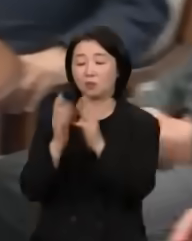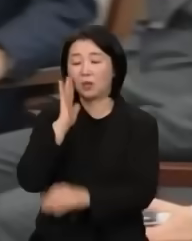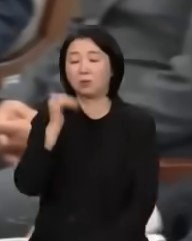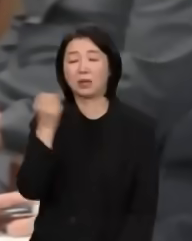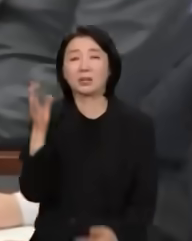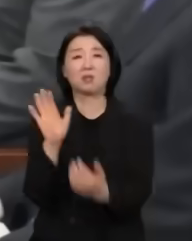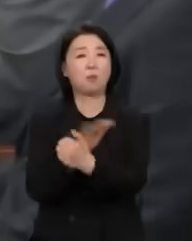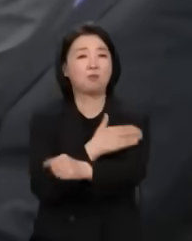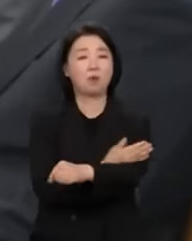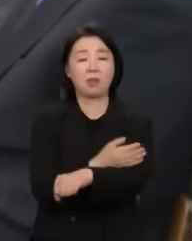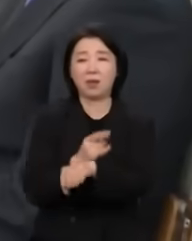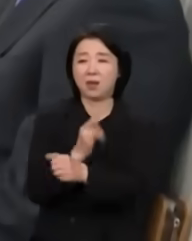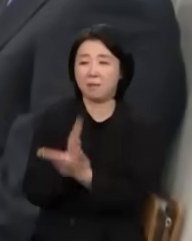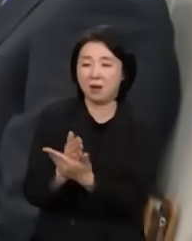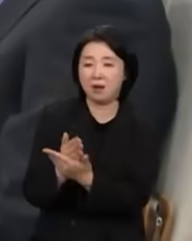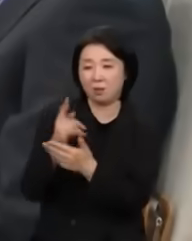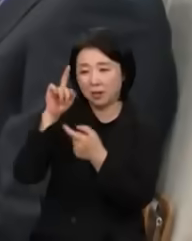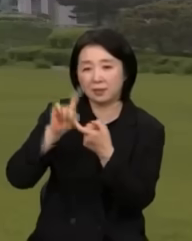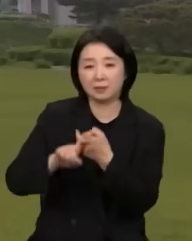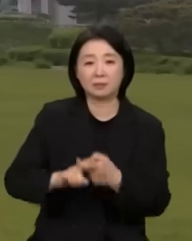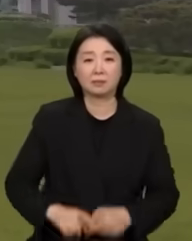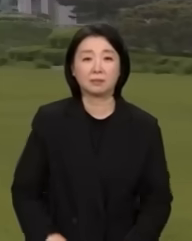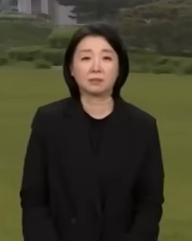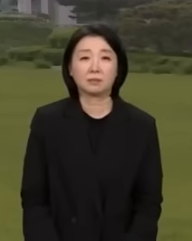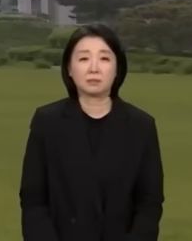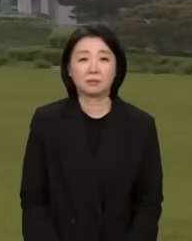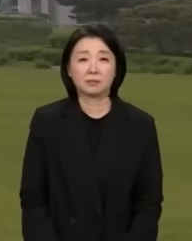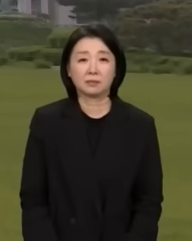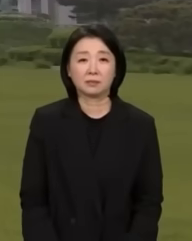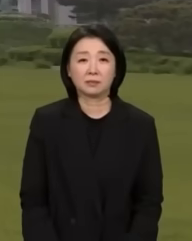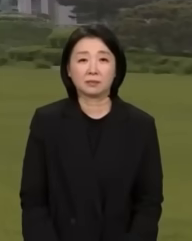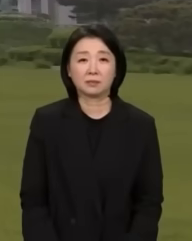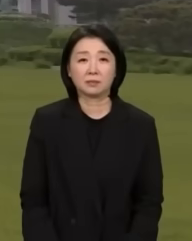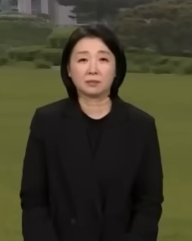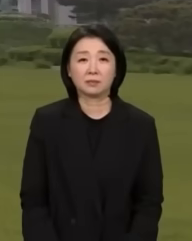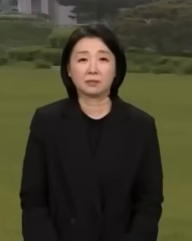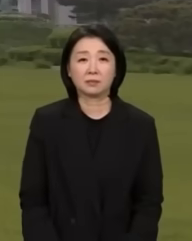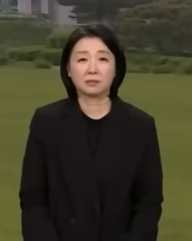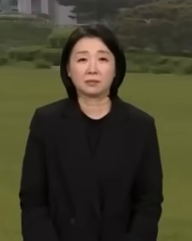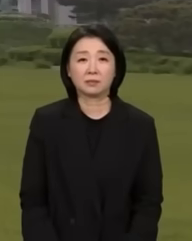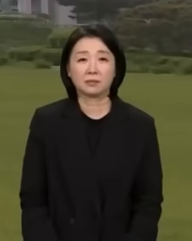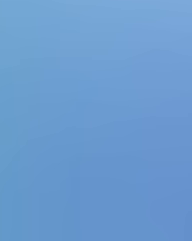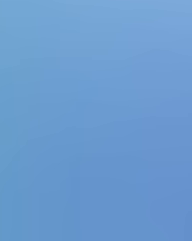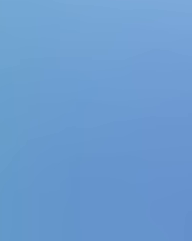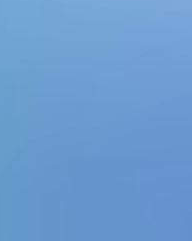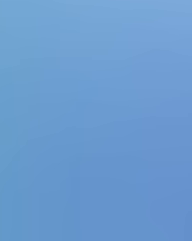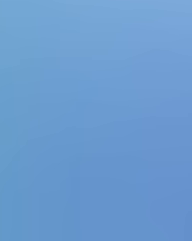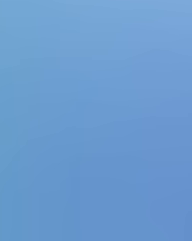거부권을 행사할지 여부에도 관심이 쏠립니다. 네, 국회에서 하예빈 기자가 전해드렸습니다.